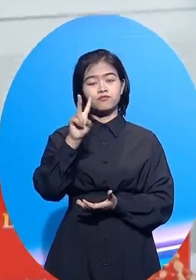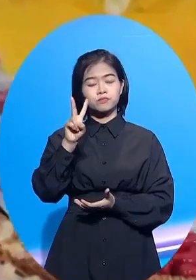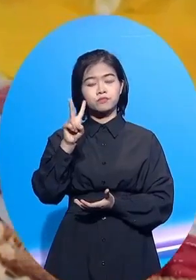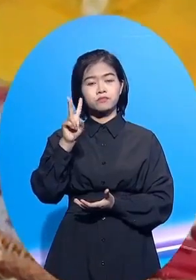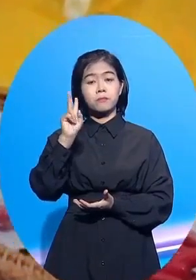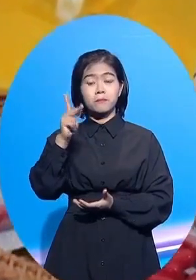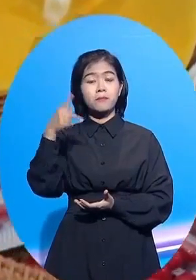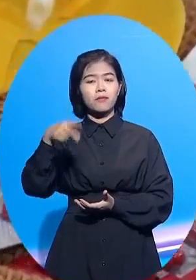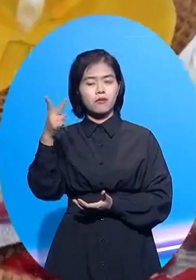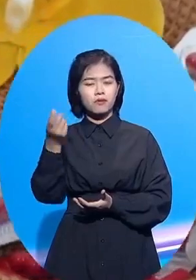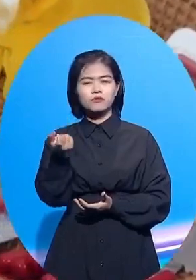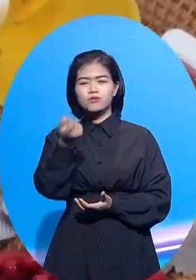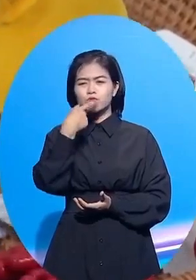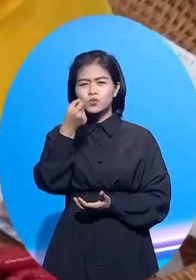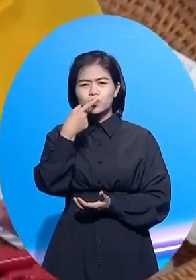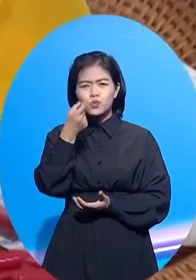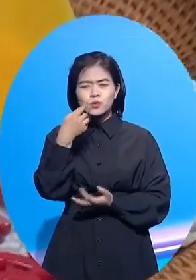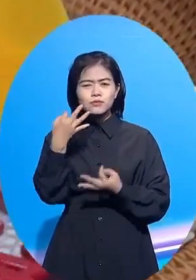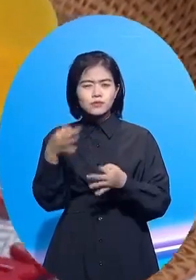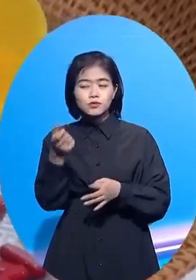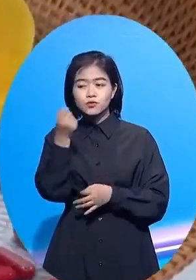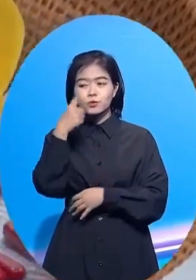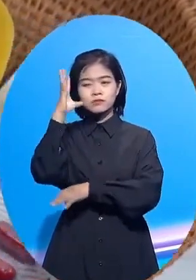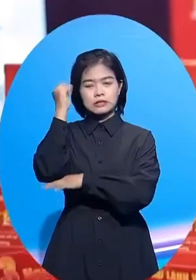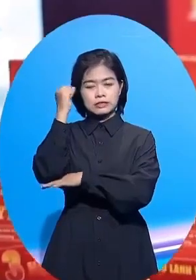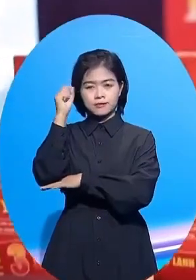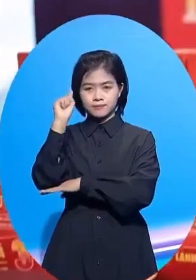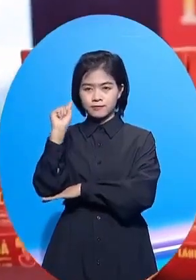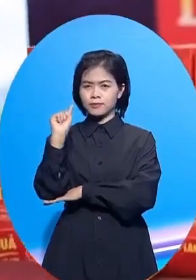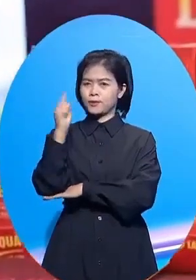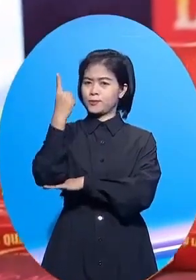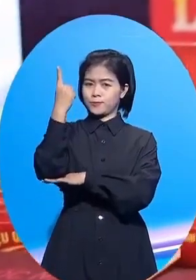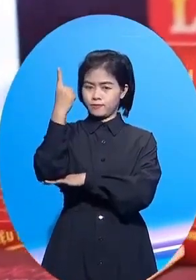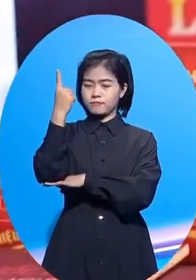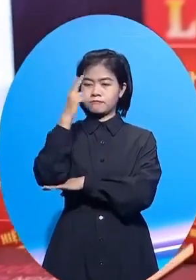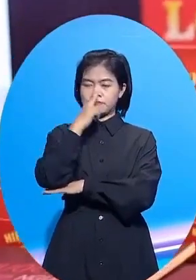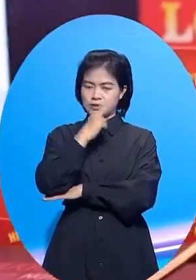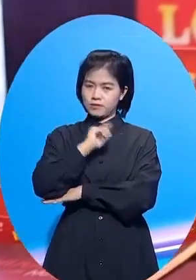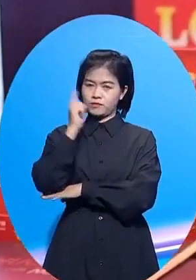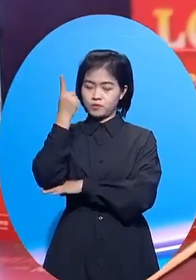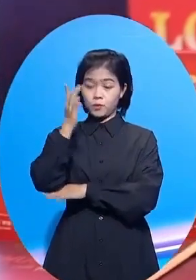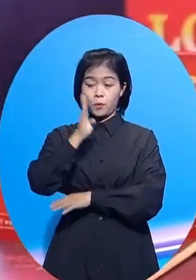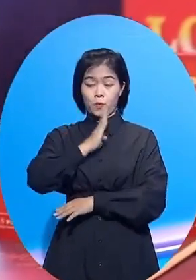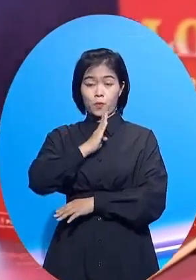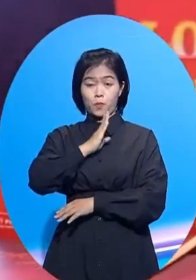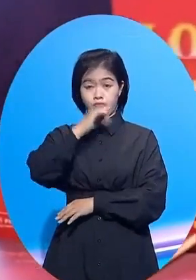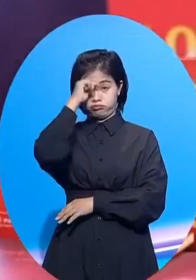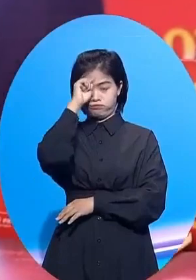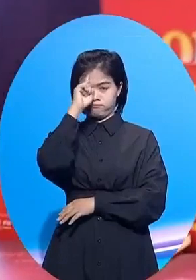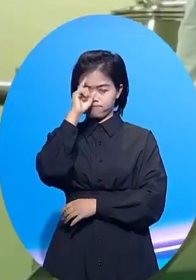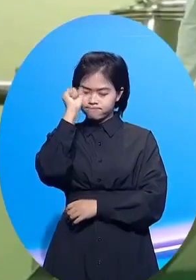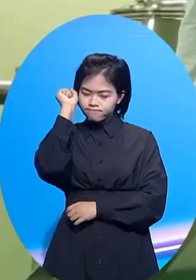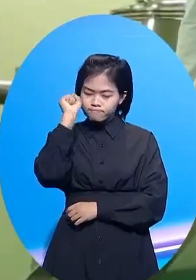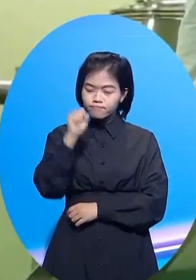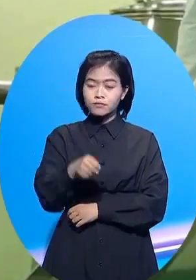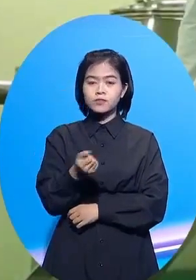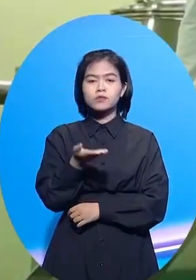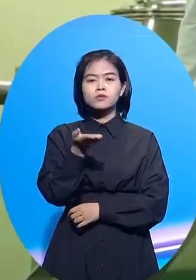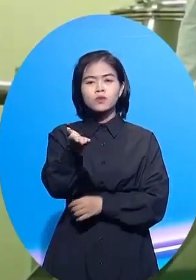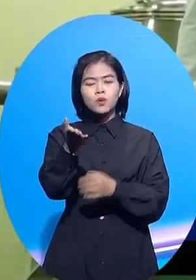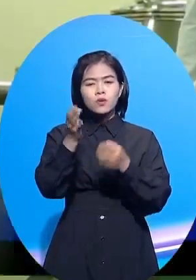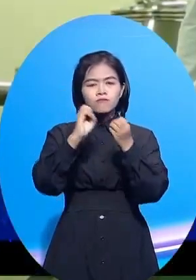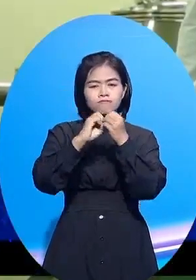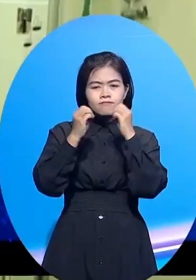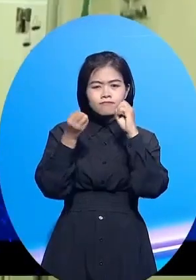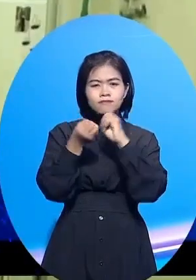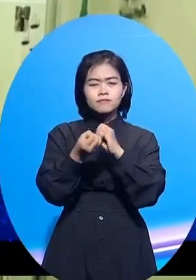Phúc Hưng. Long Huyết PH là thuốc thảo dược đầu tiên và duy nhất được Bộ Y tế công nhận là thuốc điều trị giúp tan bầm tím, giảm sưng đau,